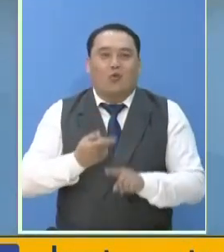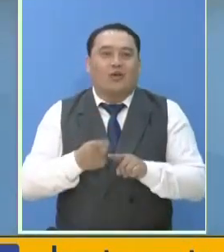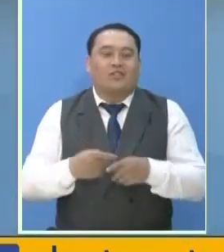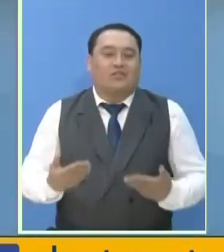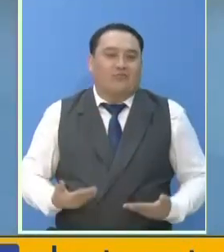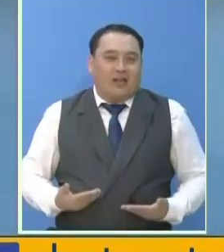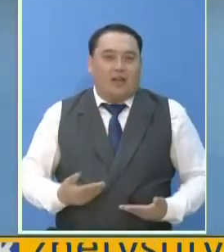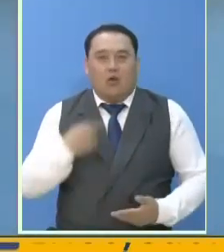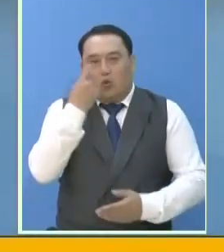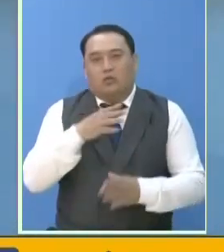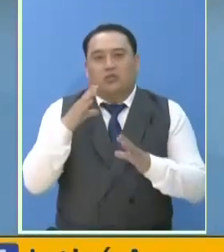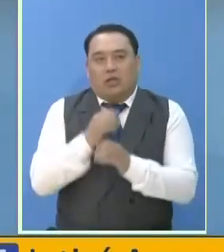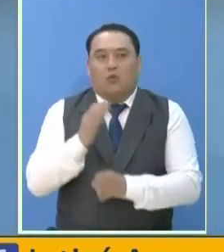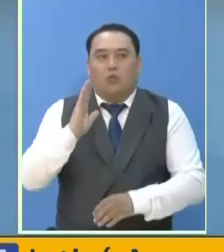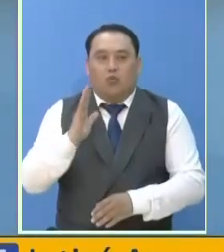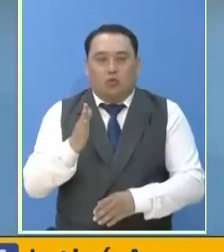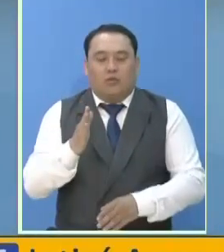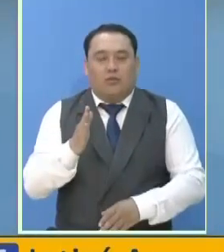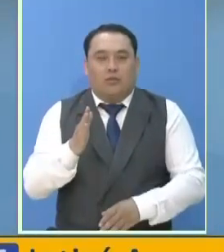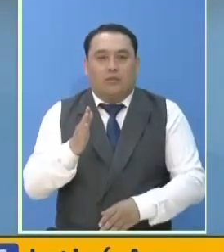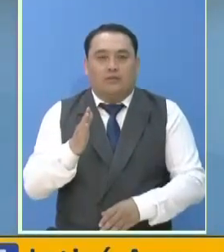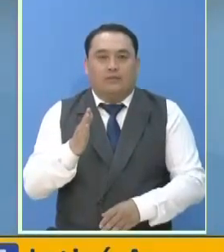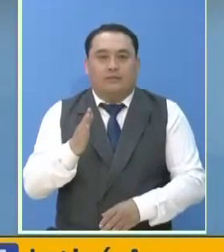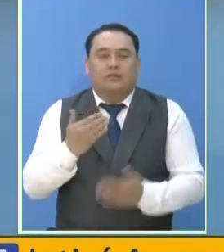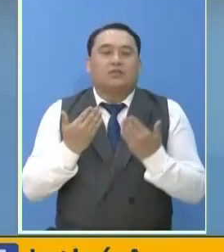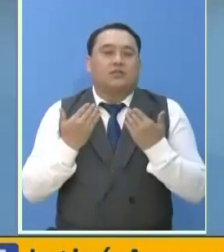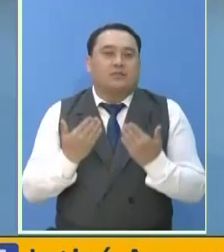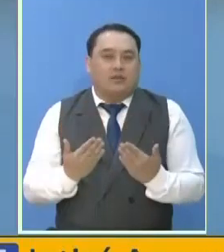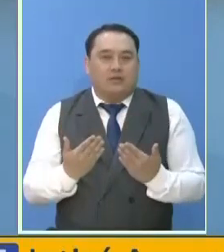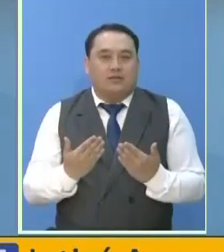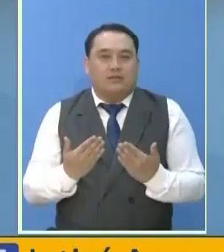живых людей будут сокращать, то, естественно, сейчас мы и